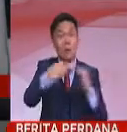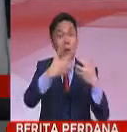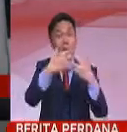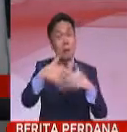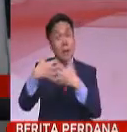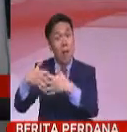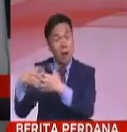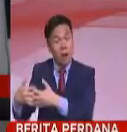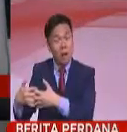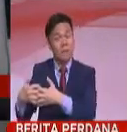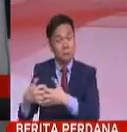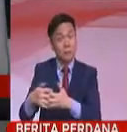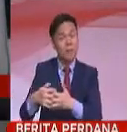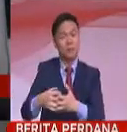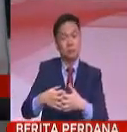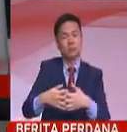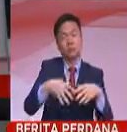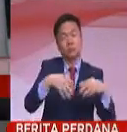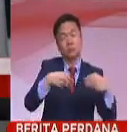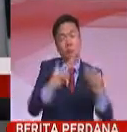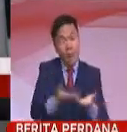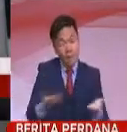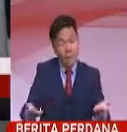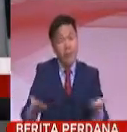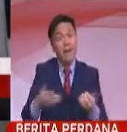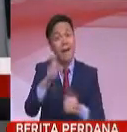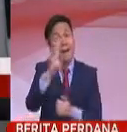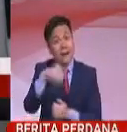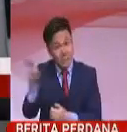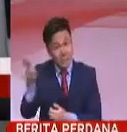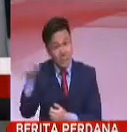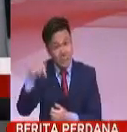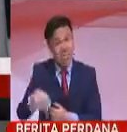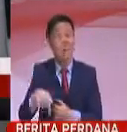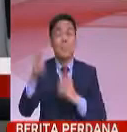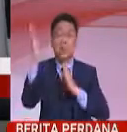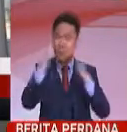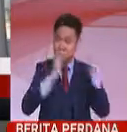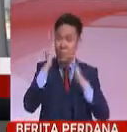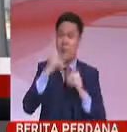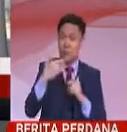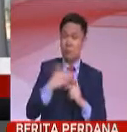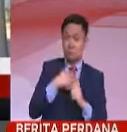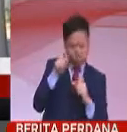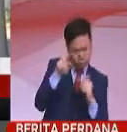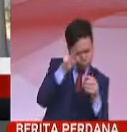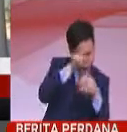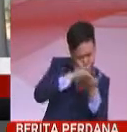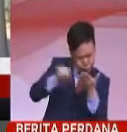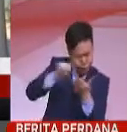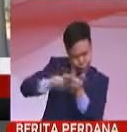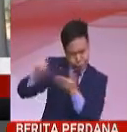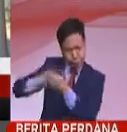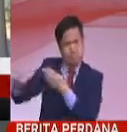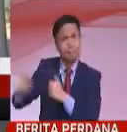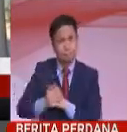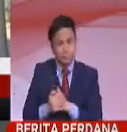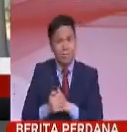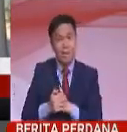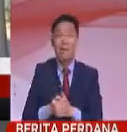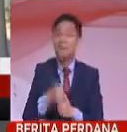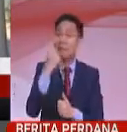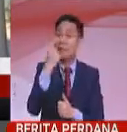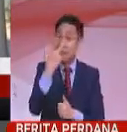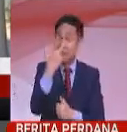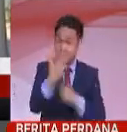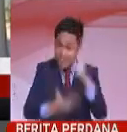yang mengeluarkan barangan halal keperluan negara diaudit dari masa ke semasa. Ini sekurang-kurangnya